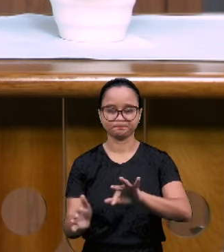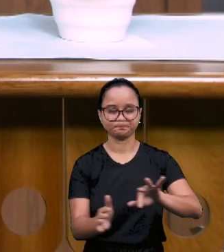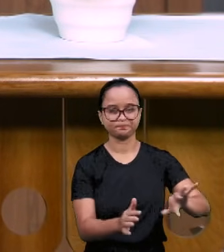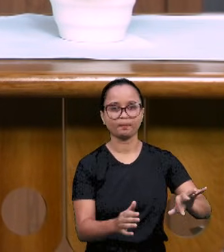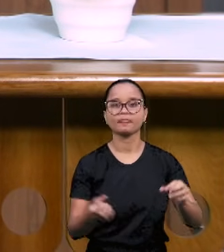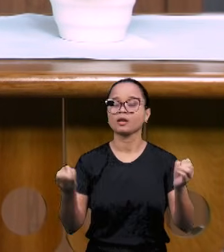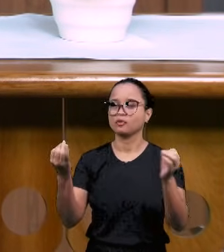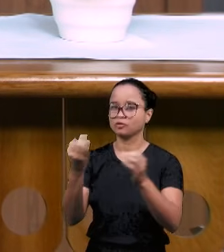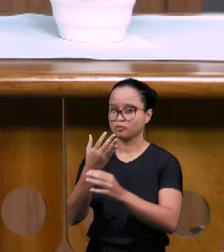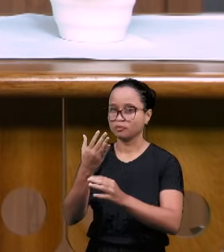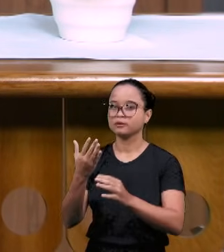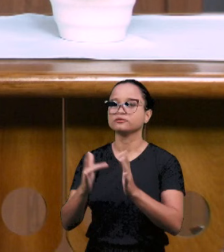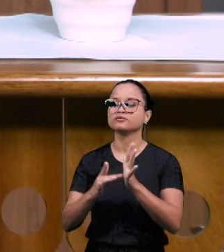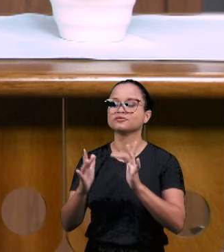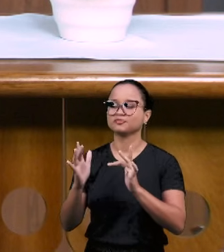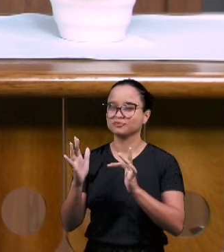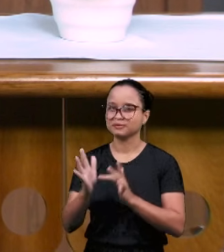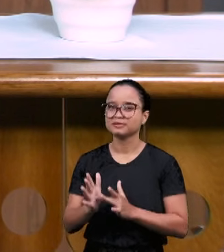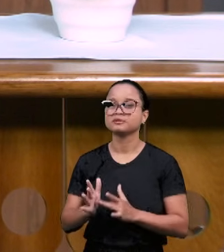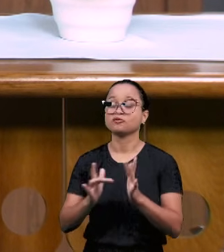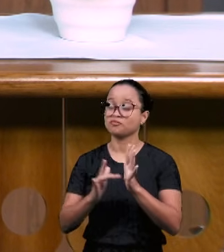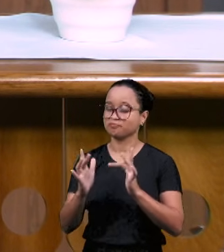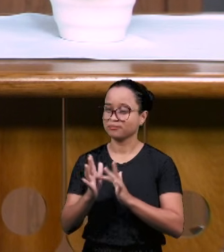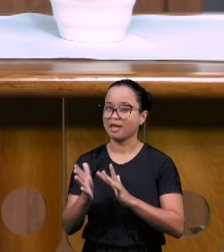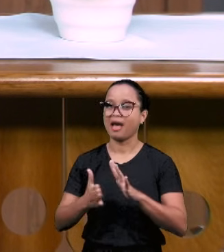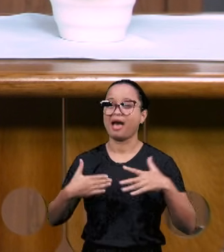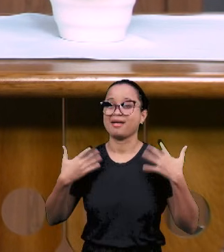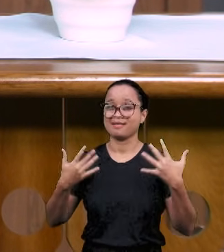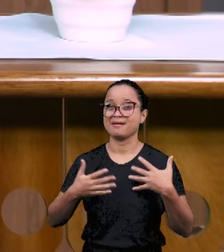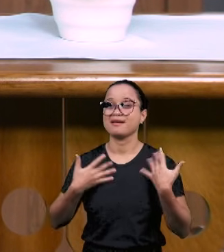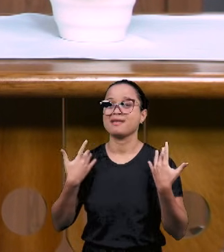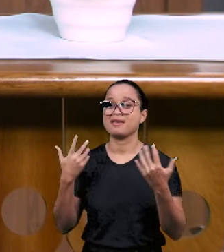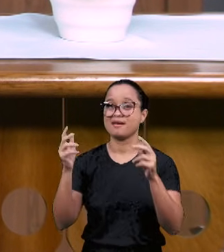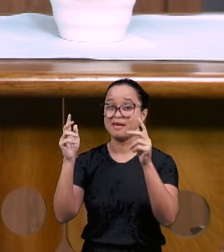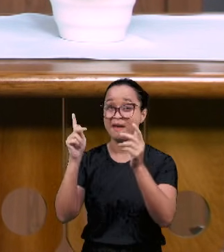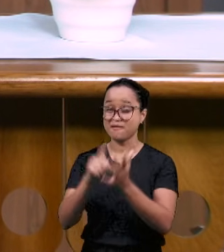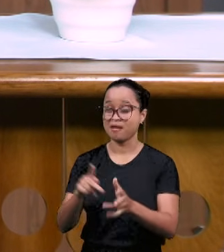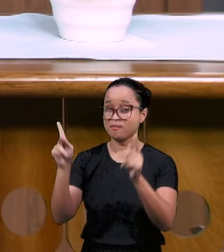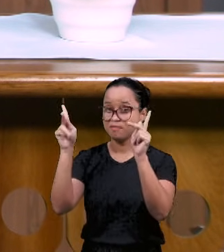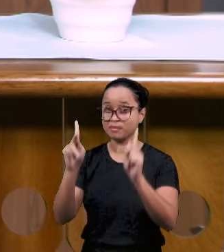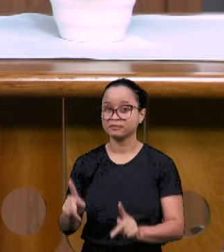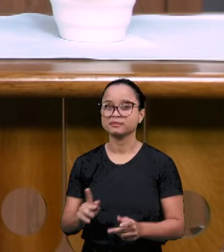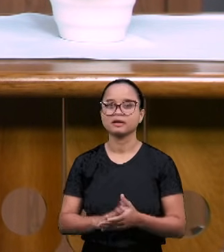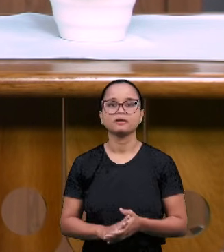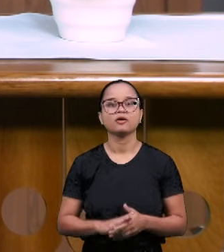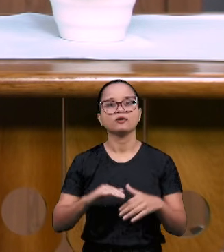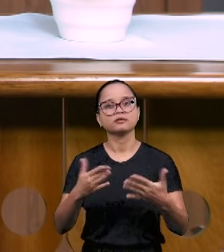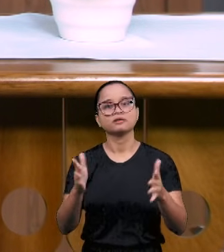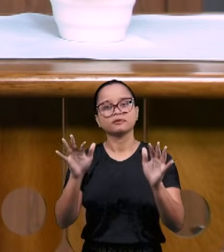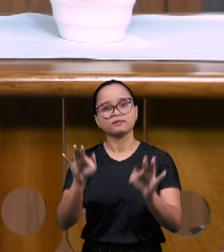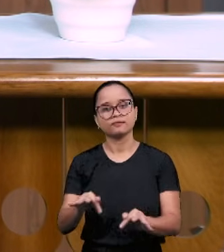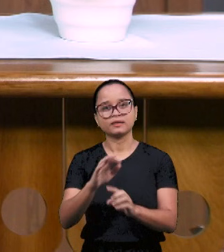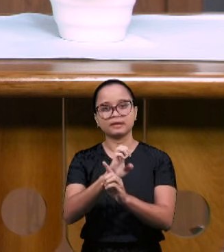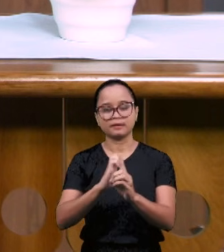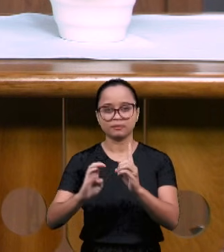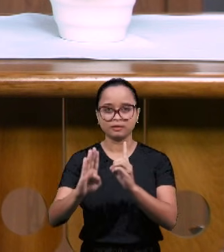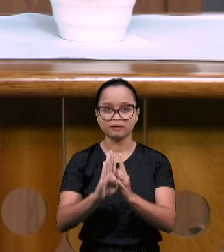Gloire à Jésus, Jésus est la joie, la vérité et la paix. Nous arrivons à la fin de cette école biblique